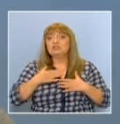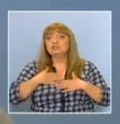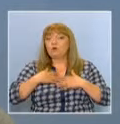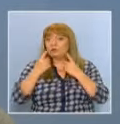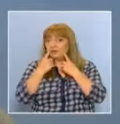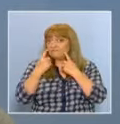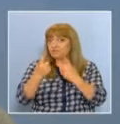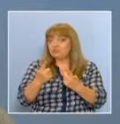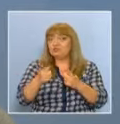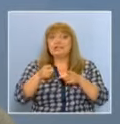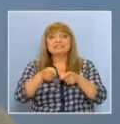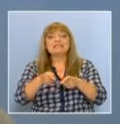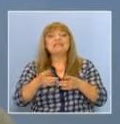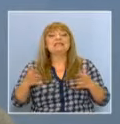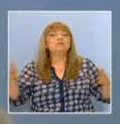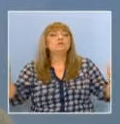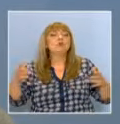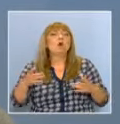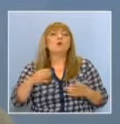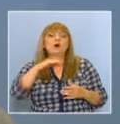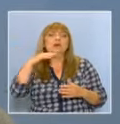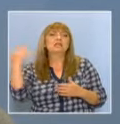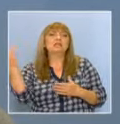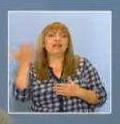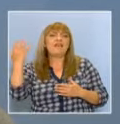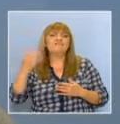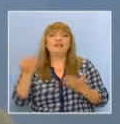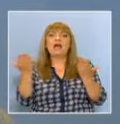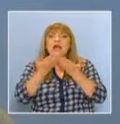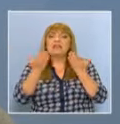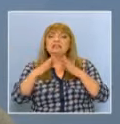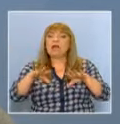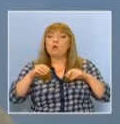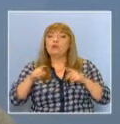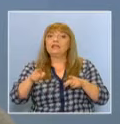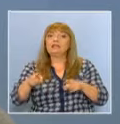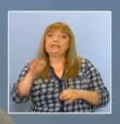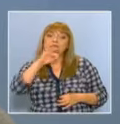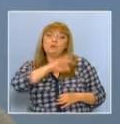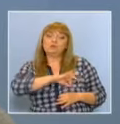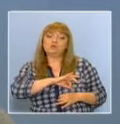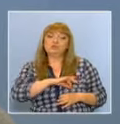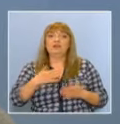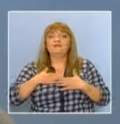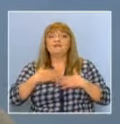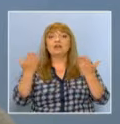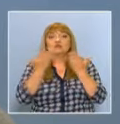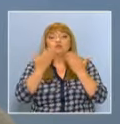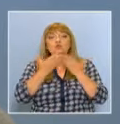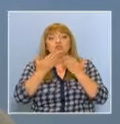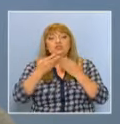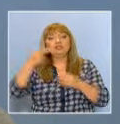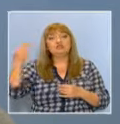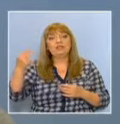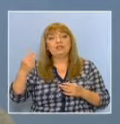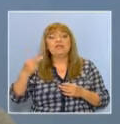впечатления за тази много древна наука и нейните постижения. В нашето училище философията се